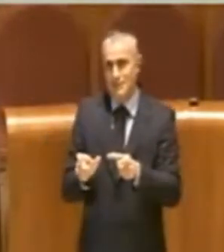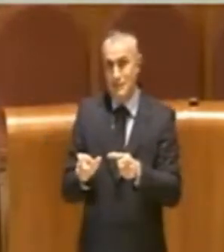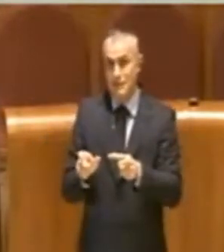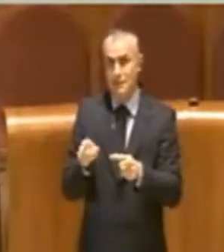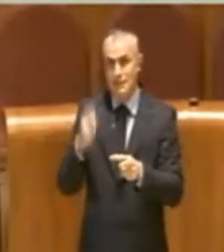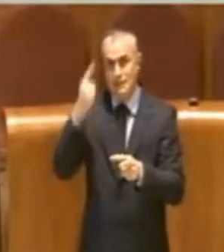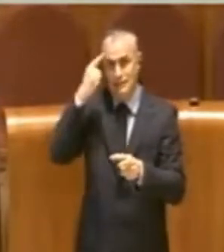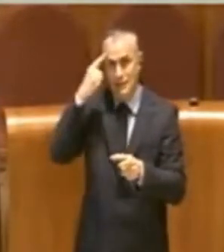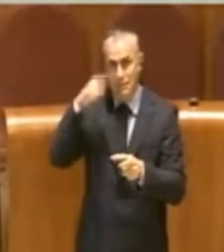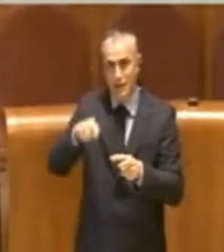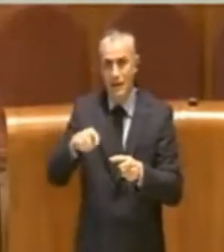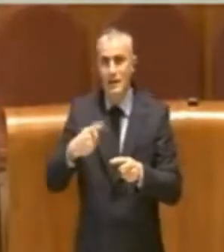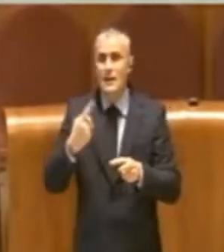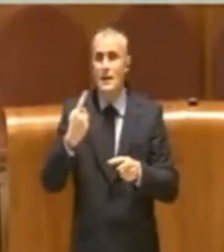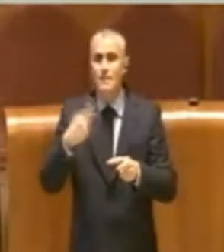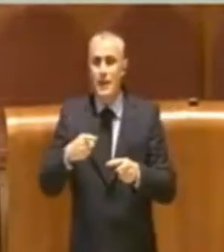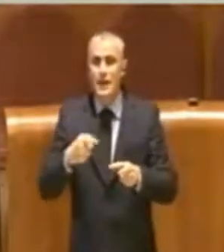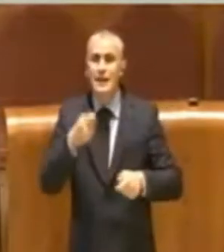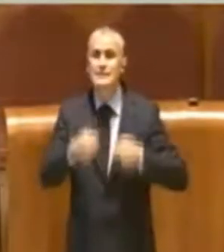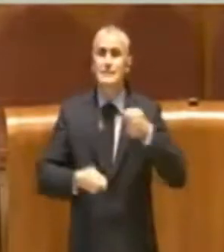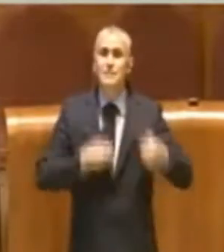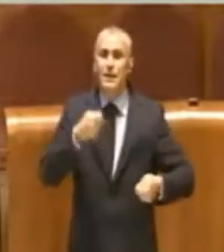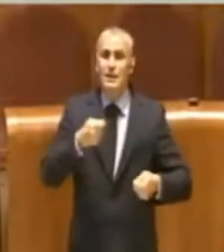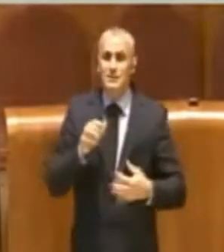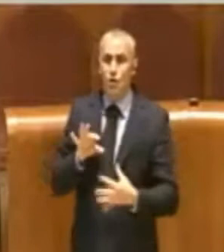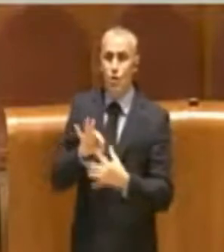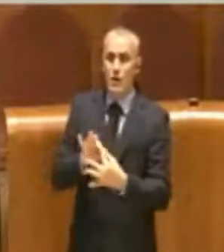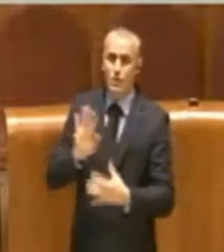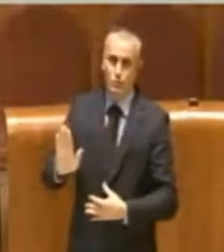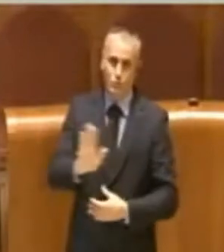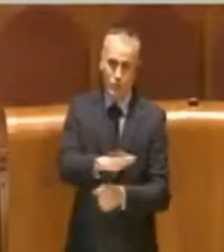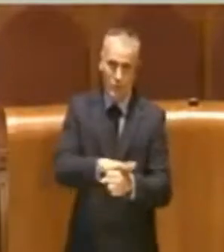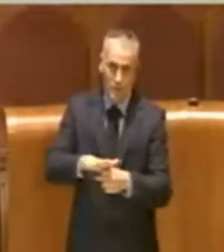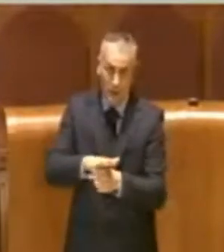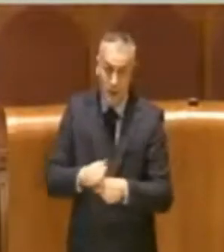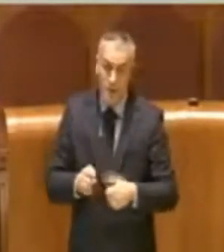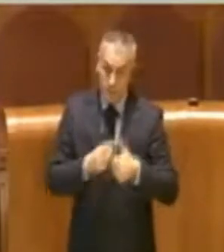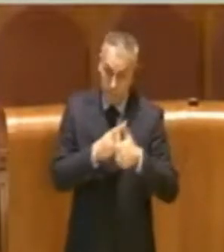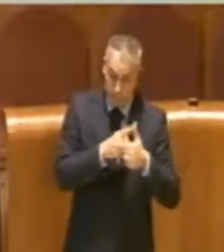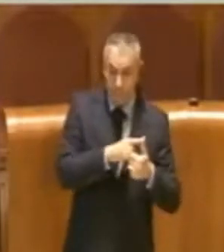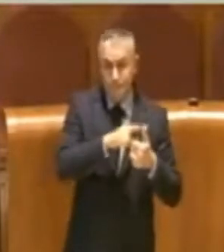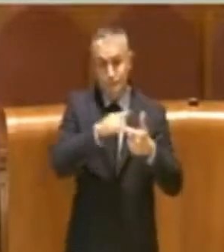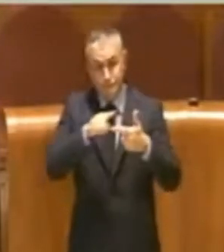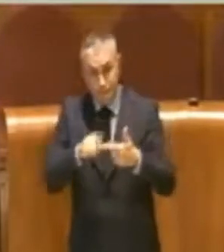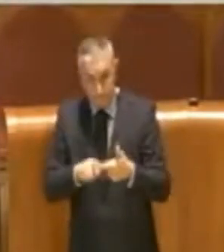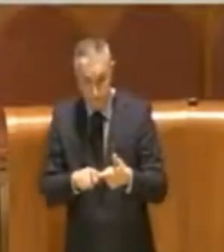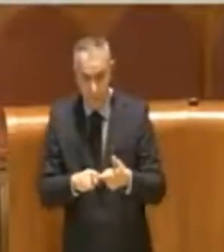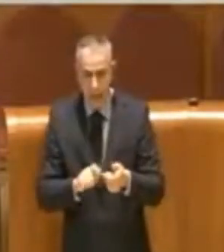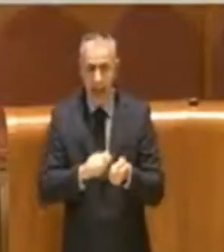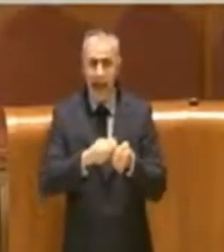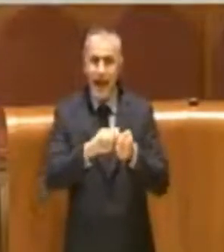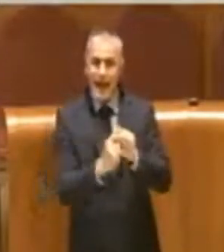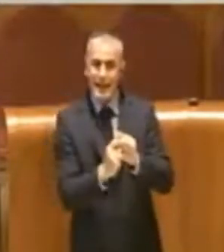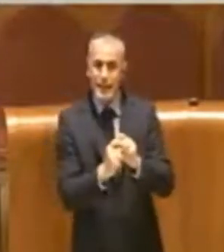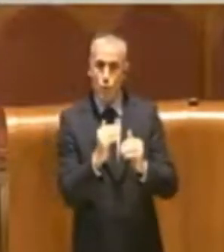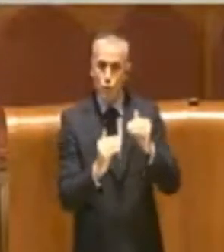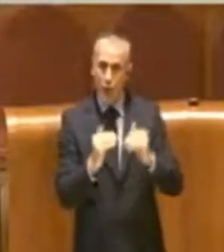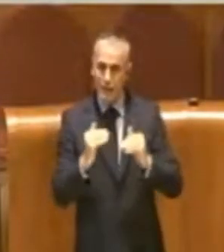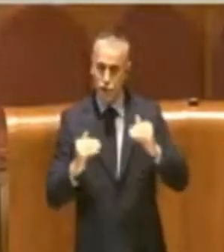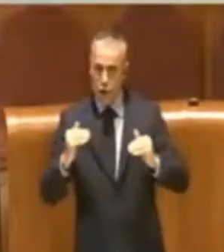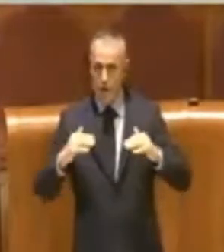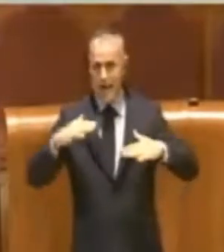stabilisce quanto pesa la spesa per le famiglie, e dall'altra la rimodulazione per portare in equilibrio i